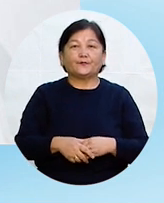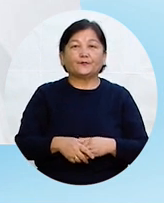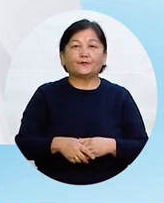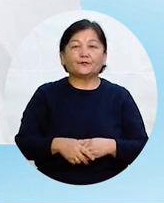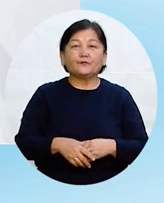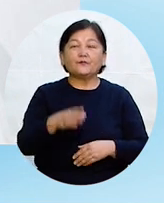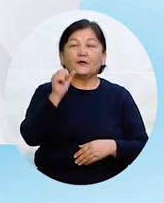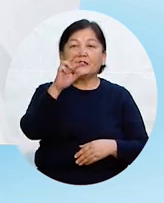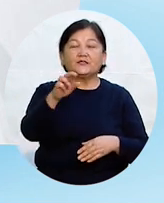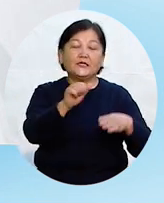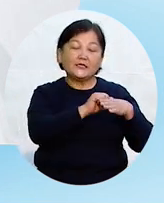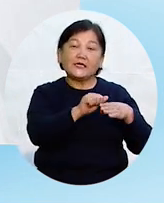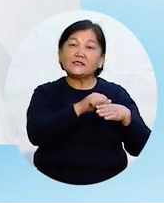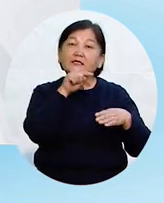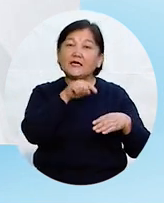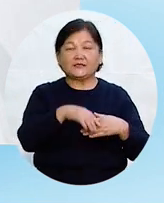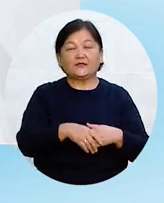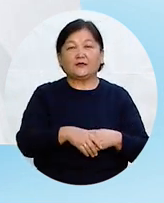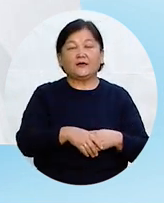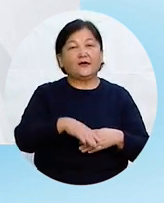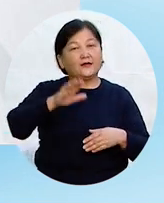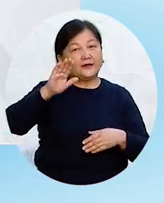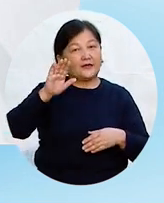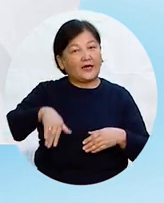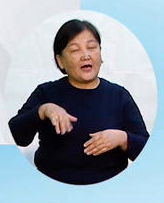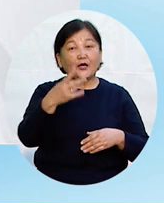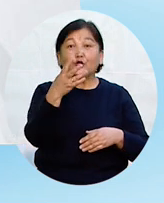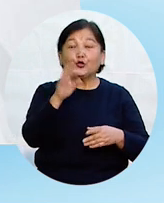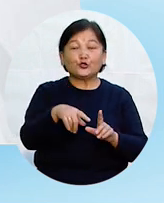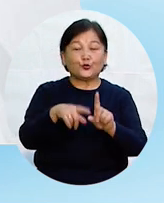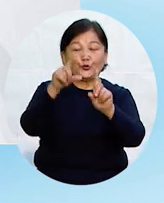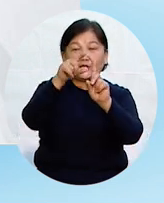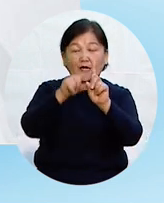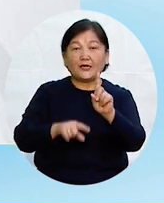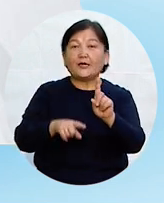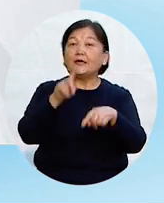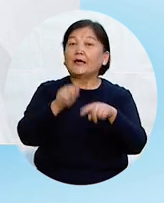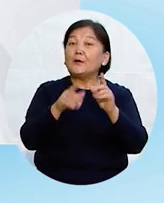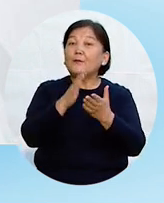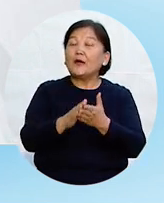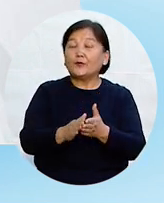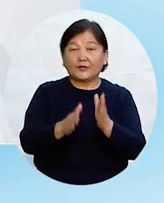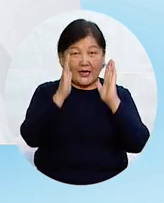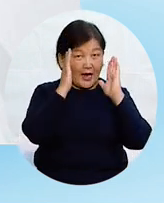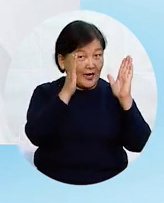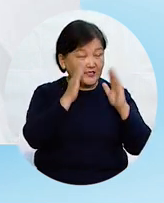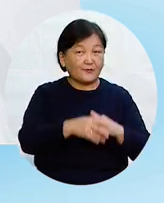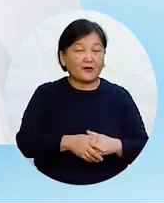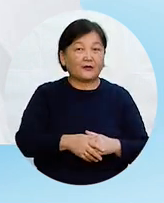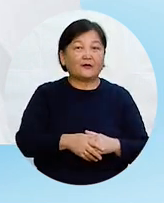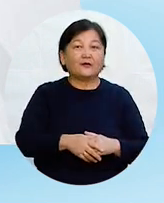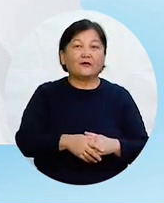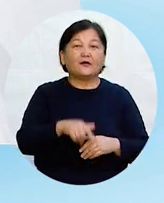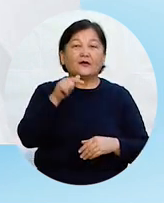За саяны дасгалаас бүгдээрээ дараах нөхцлүүдийг хэрхэн яаж бичдгийг анхаарсан баха. Тэгэхээр өнөөдөр цагаар